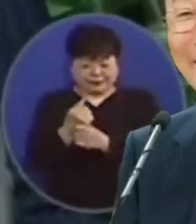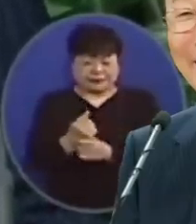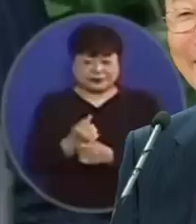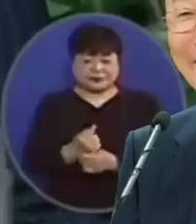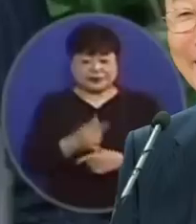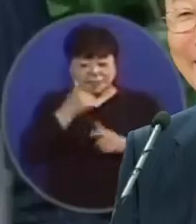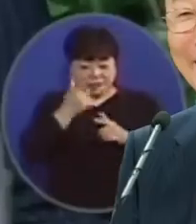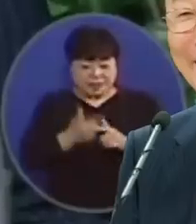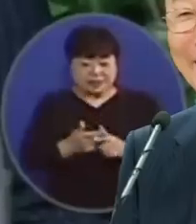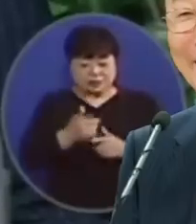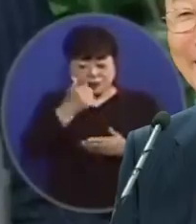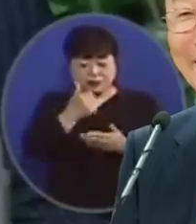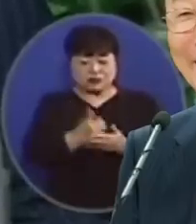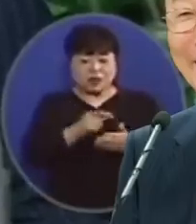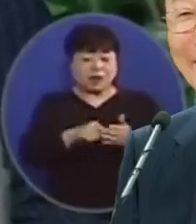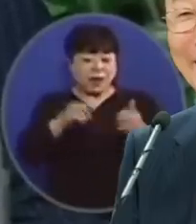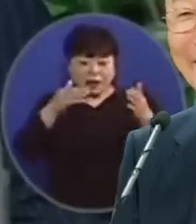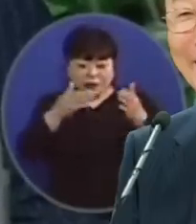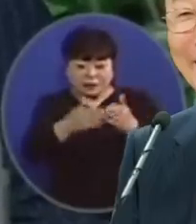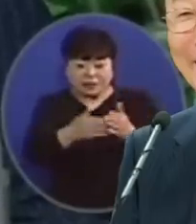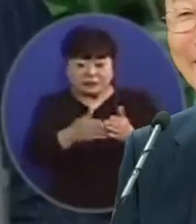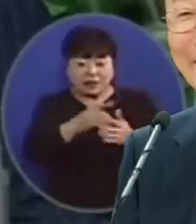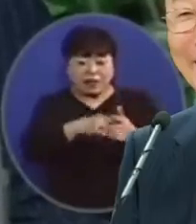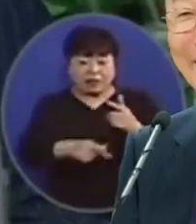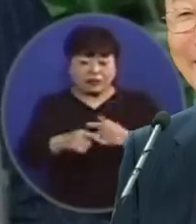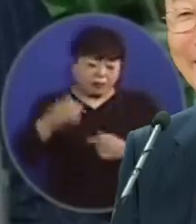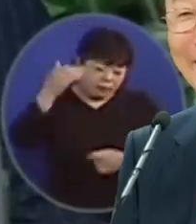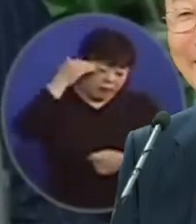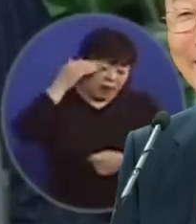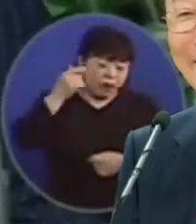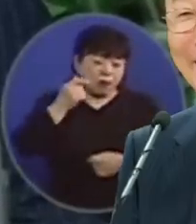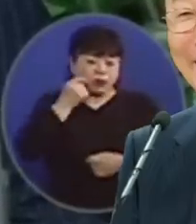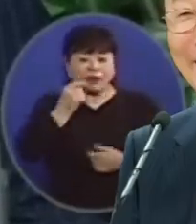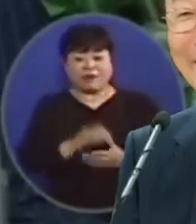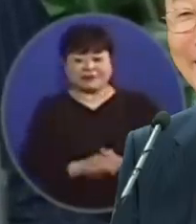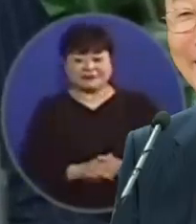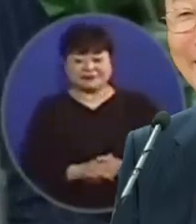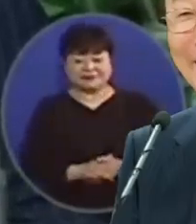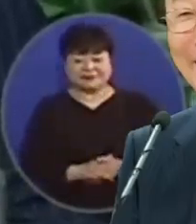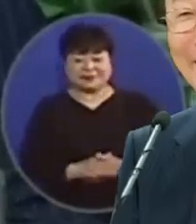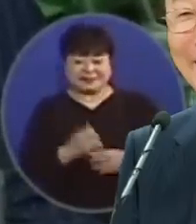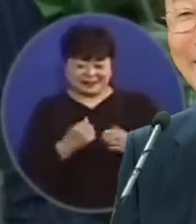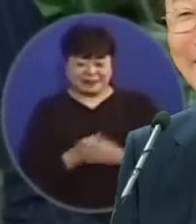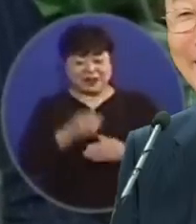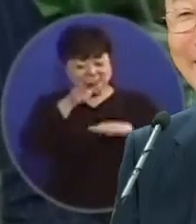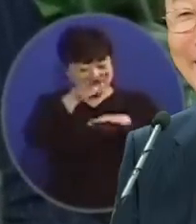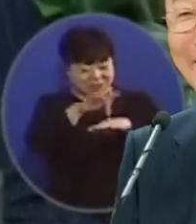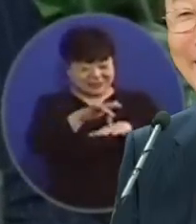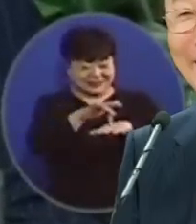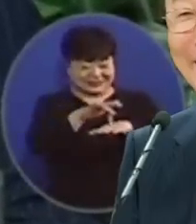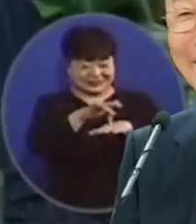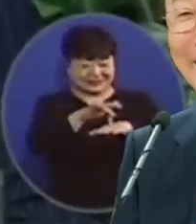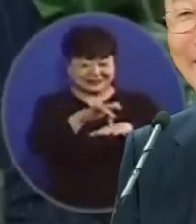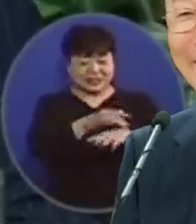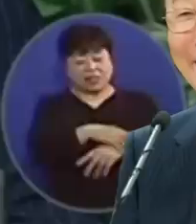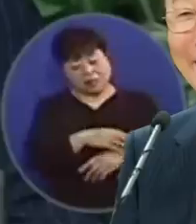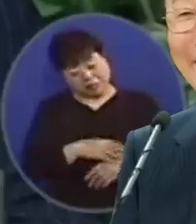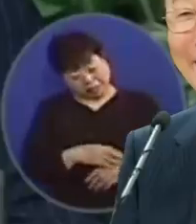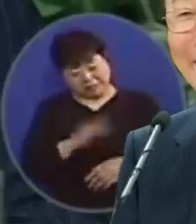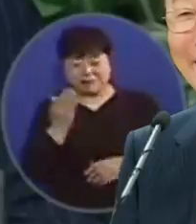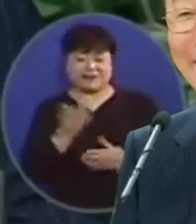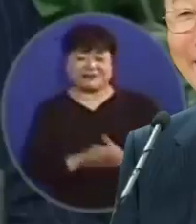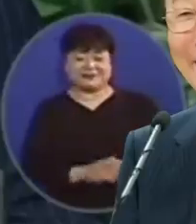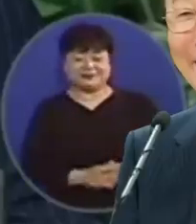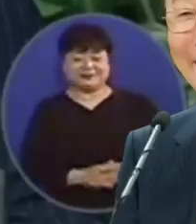다 청산해버리고 나니까 우리를 더 이상 공격할 수 있는 거리가 없습니다. 그래서 마귀는 무력하게 되고 마는